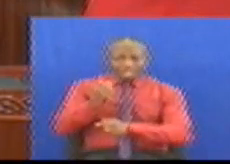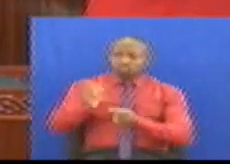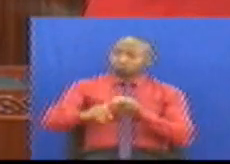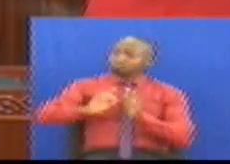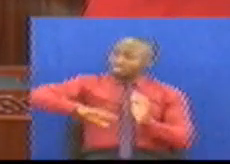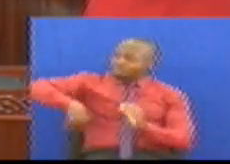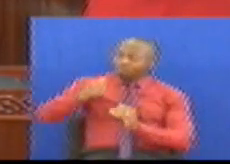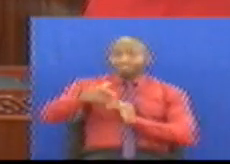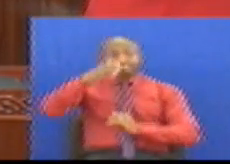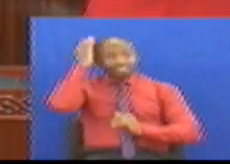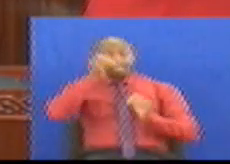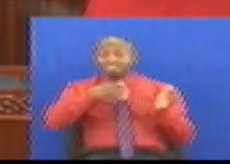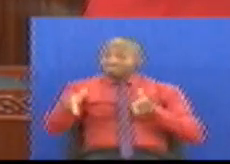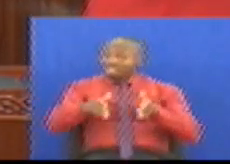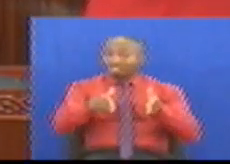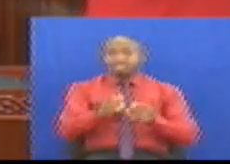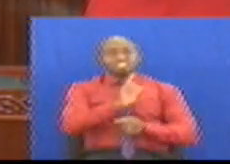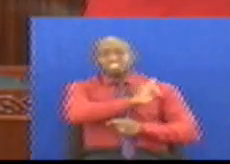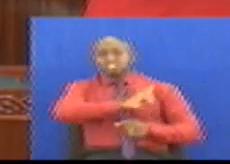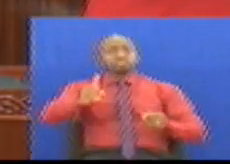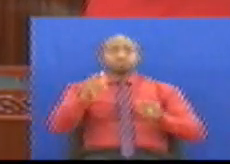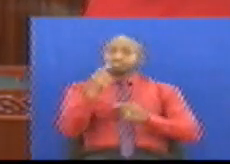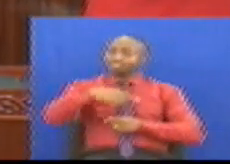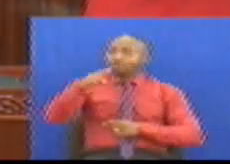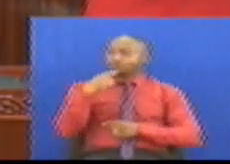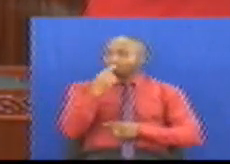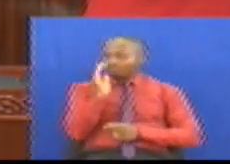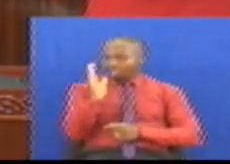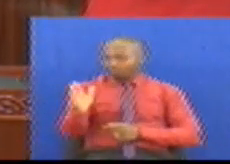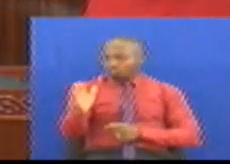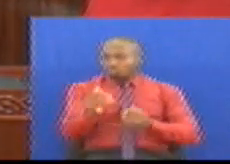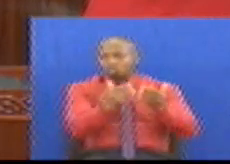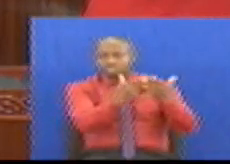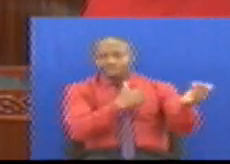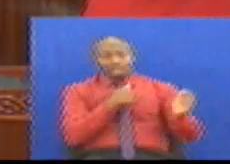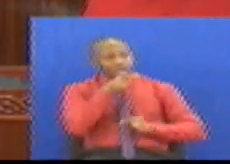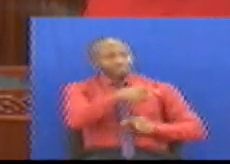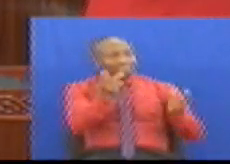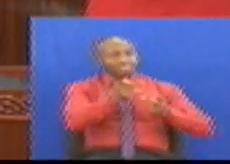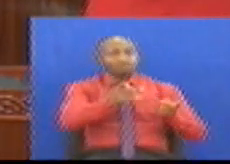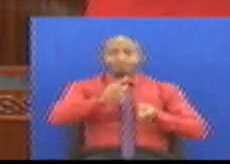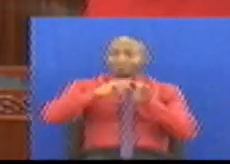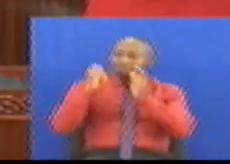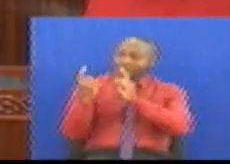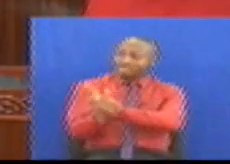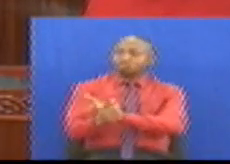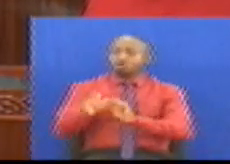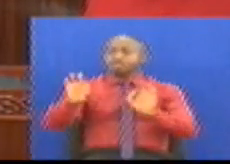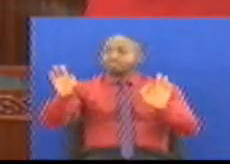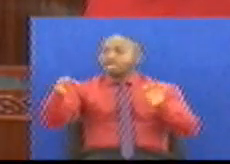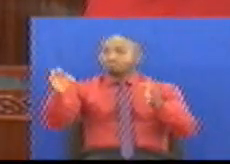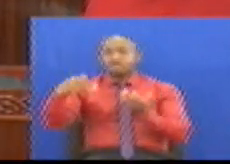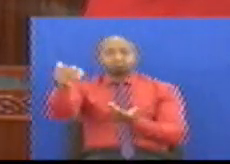vimeporwa kwenye serikali za mitaa. Sio sawasawa kwa sababu kilichofanyika tunaweza kusema ni mabadiliko ya namna ya kukusanya